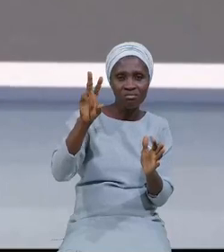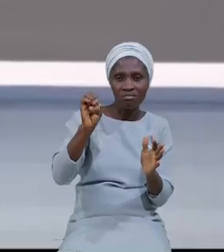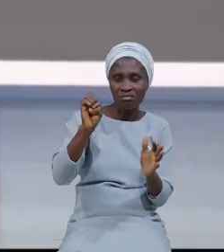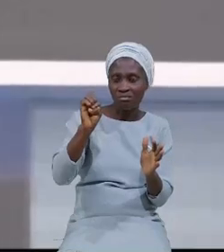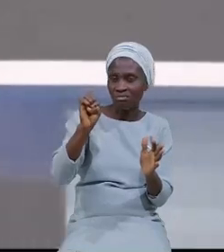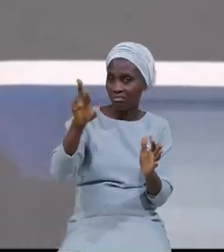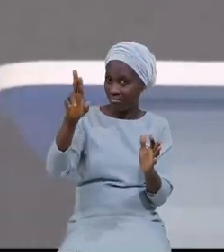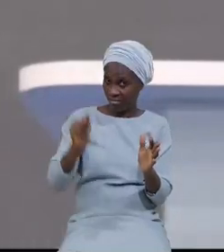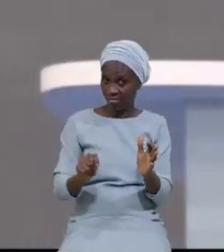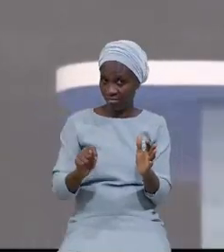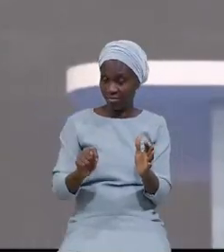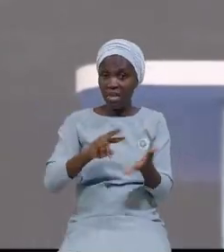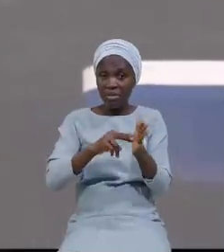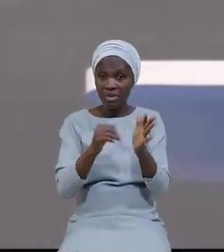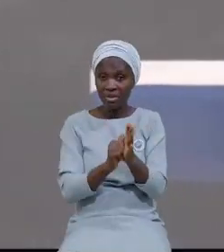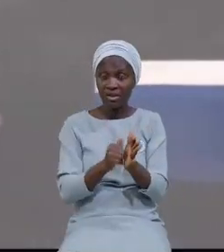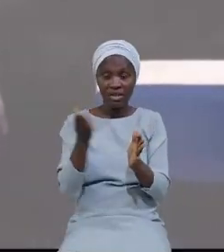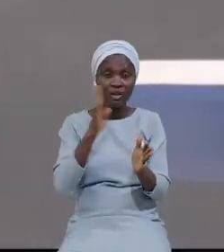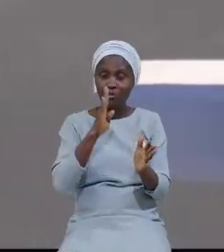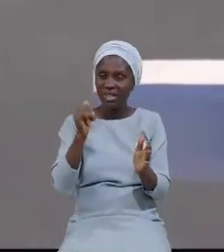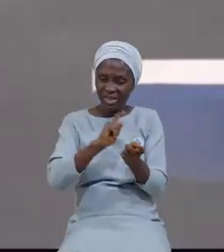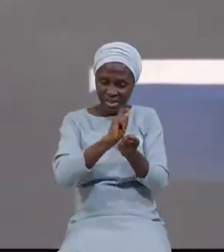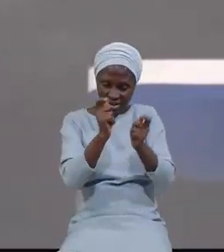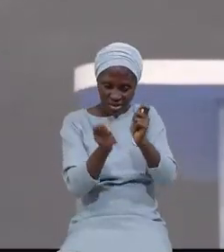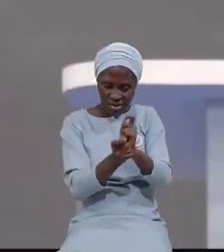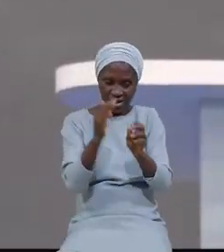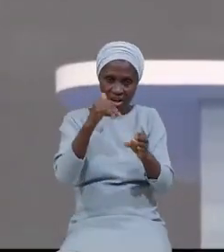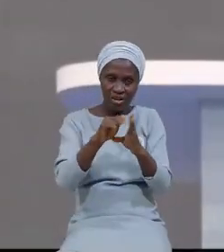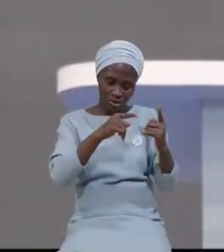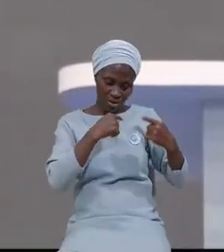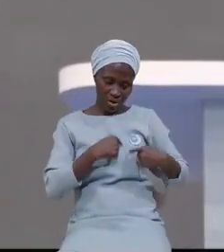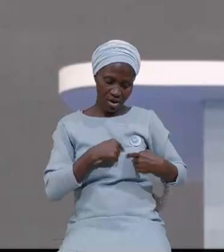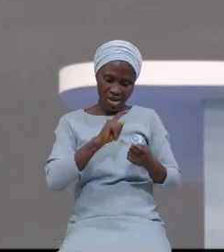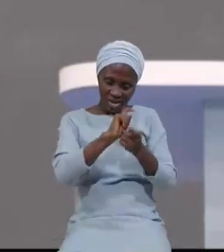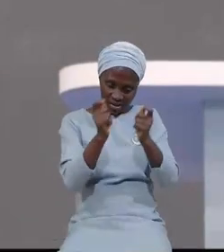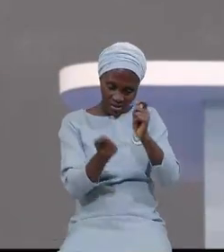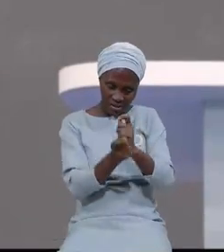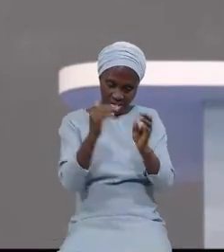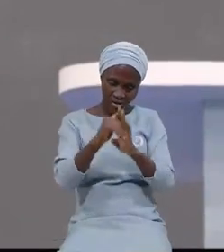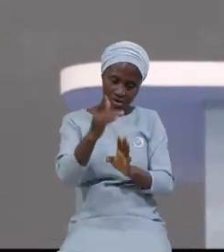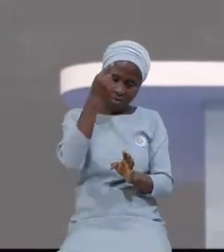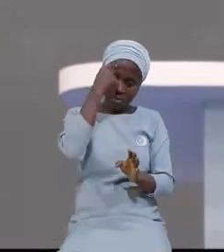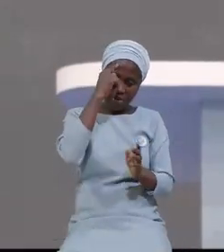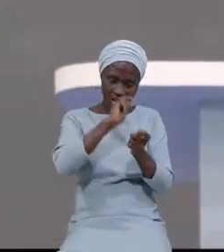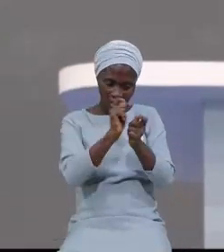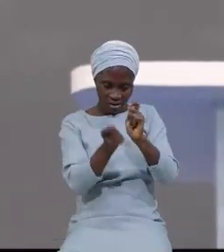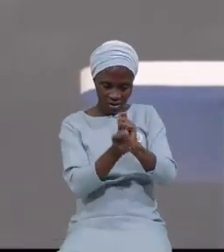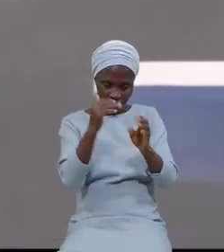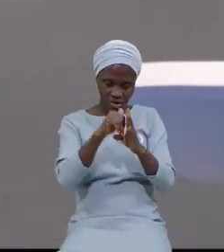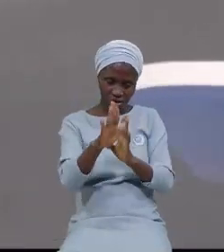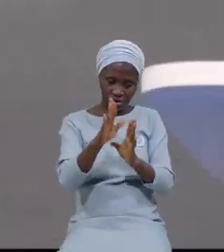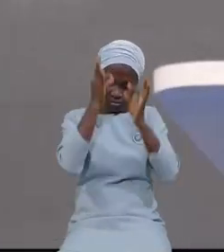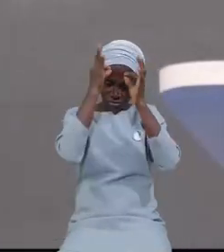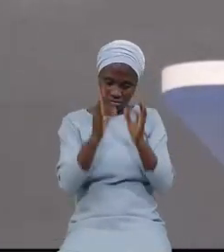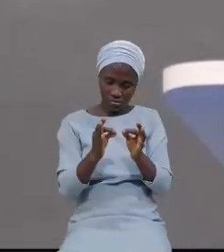çaàd qu'il y a un changement dans votre apparence il y a un changement dans votre pensée il y a un changement dans votre